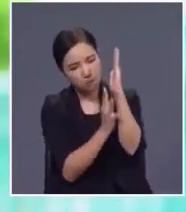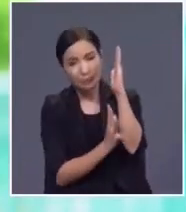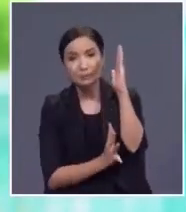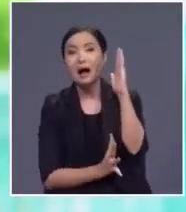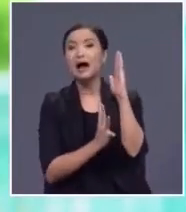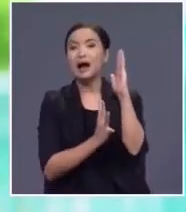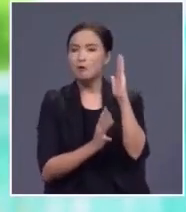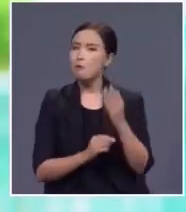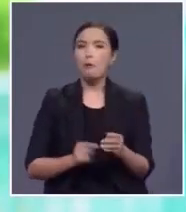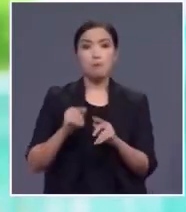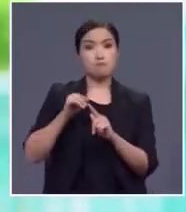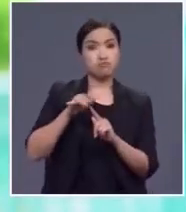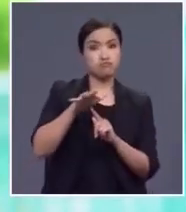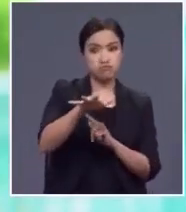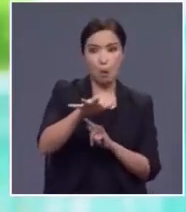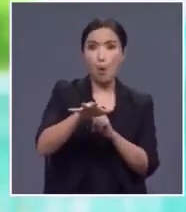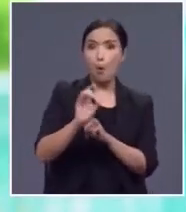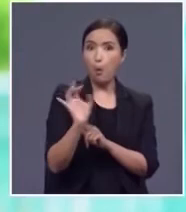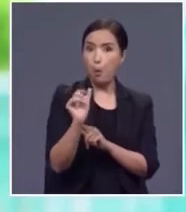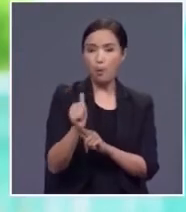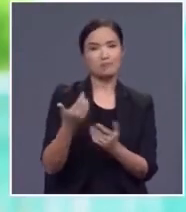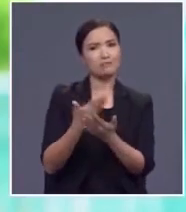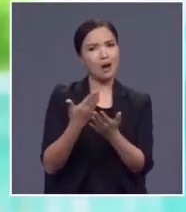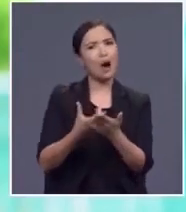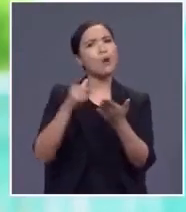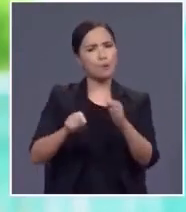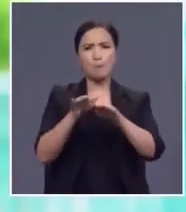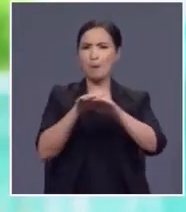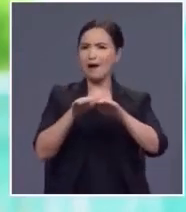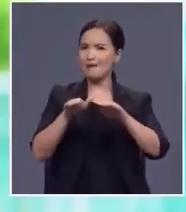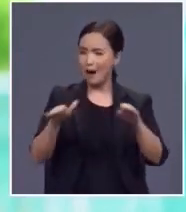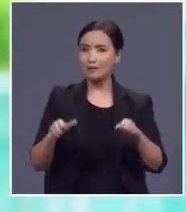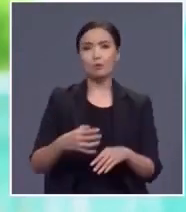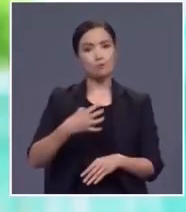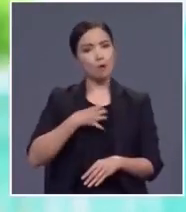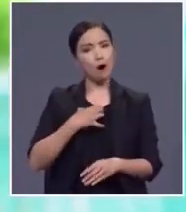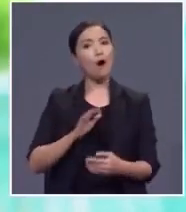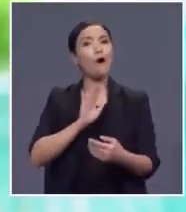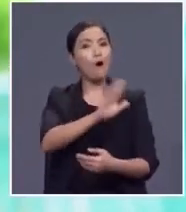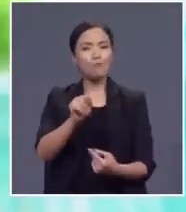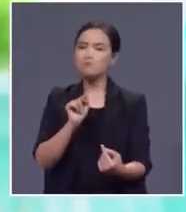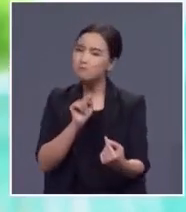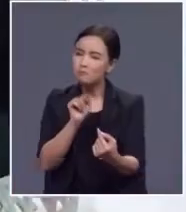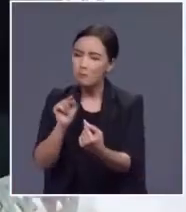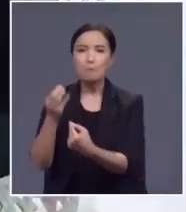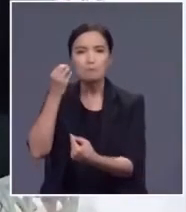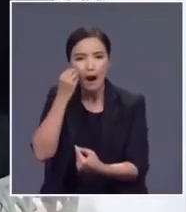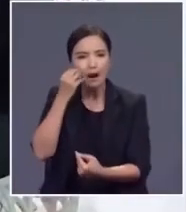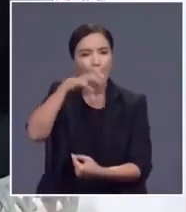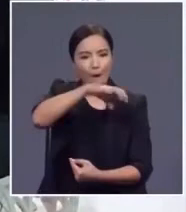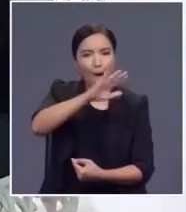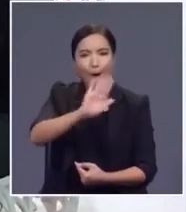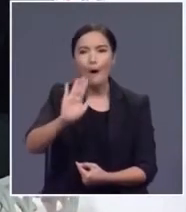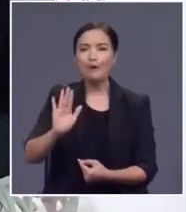ถียรและมีราคาที่เป็นมาตรฐานตามความต้องการของพี่น้องประชาชนแต่ละบ้านครับสิ่งหนึ่งที่เราจะต้องสร้างการ